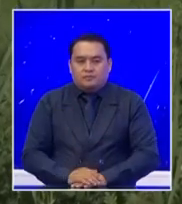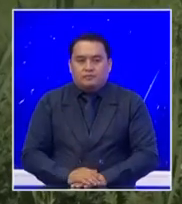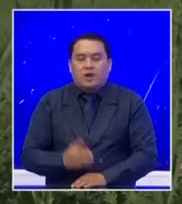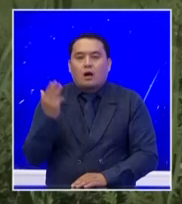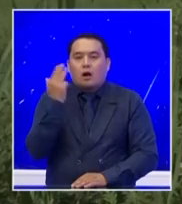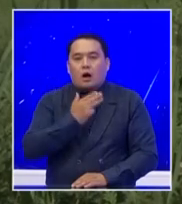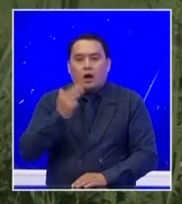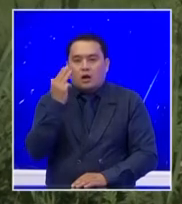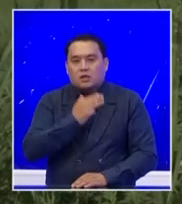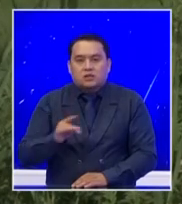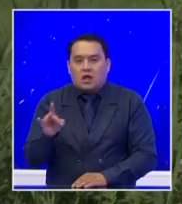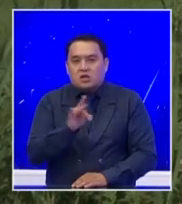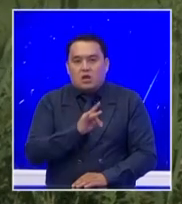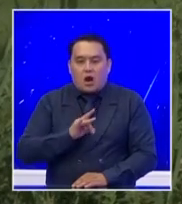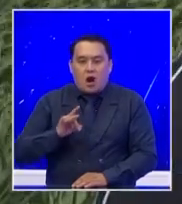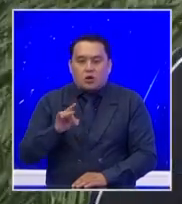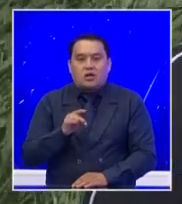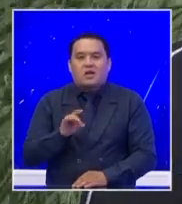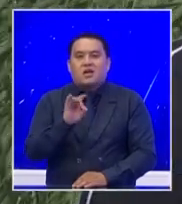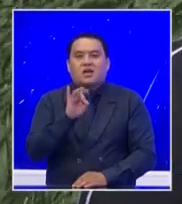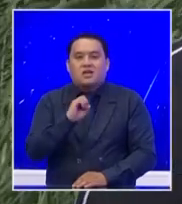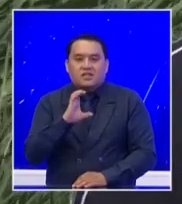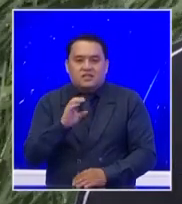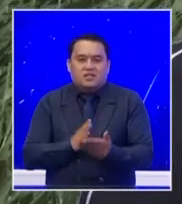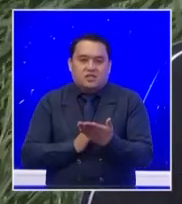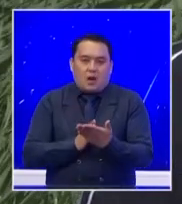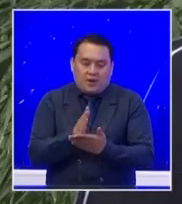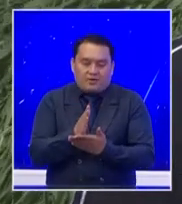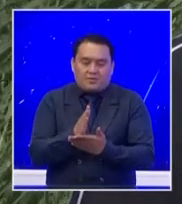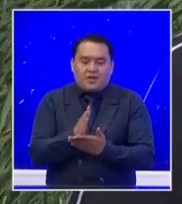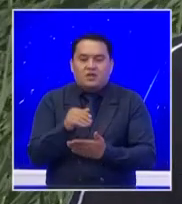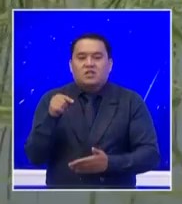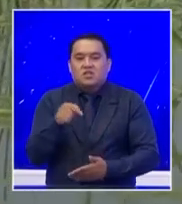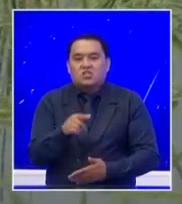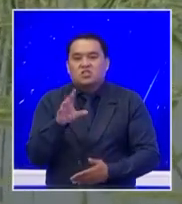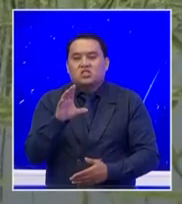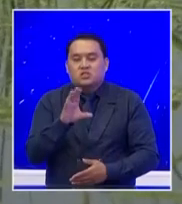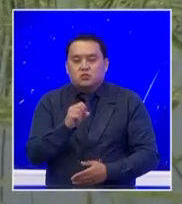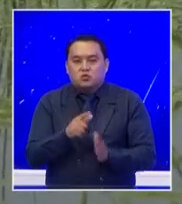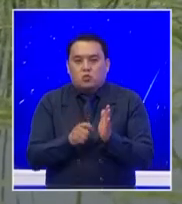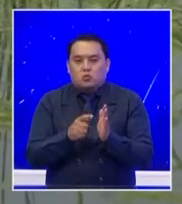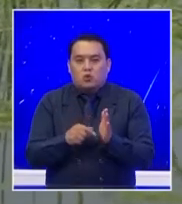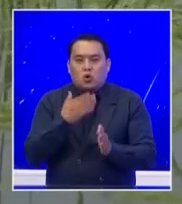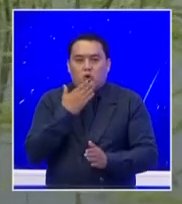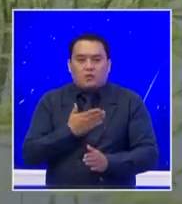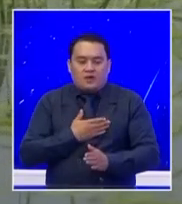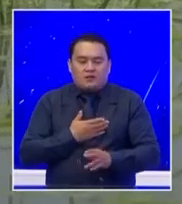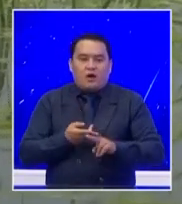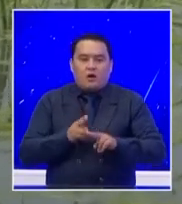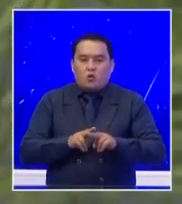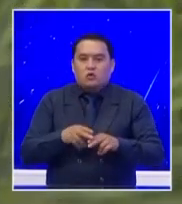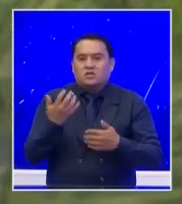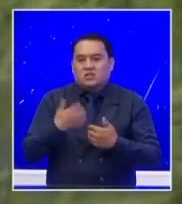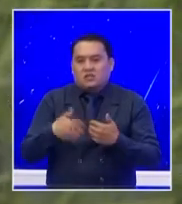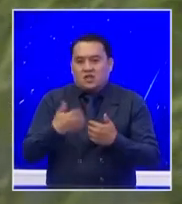Каратальский район – один из регионов области именно рисоводческой направленности. Ежегодно 1700 гектаров занимает водолюбивый злак. Средняя урожайность –